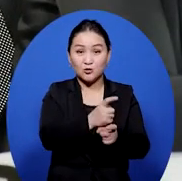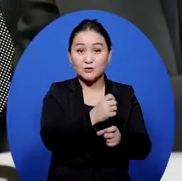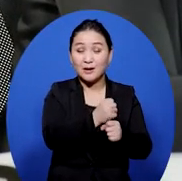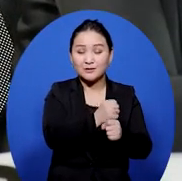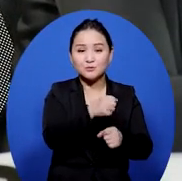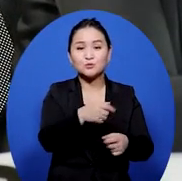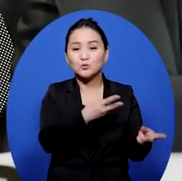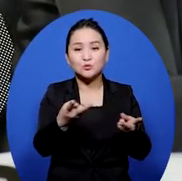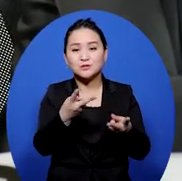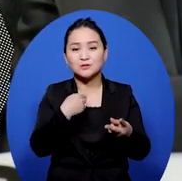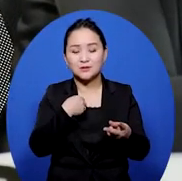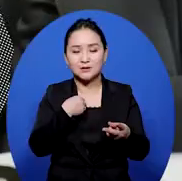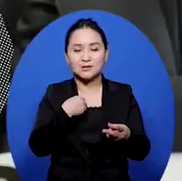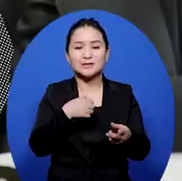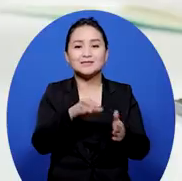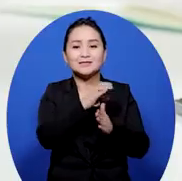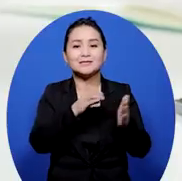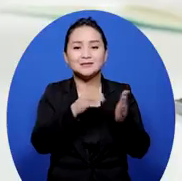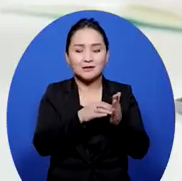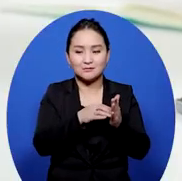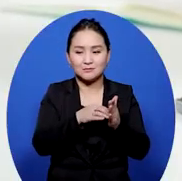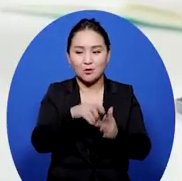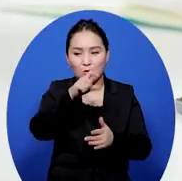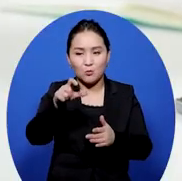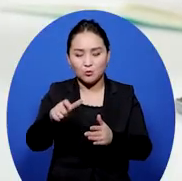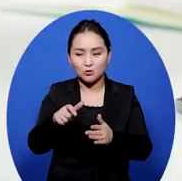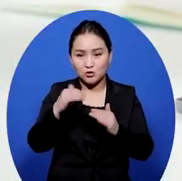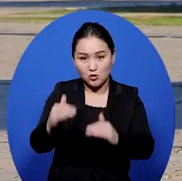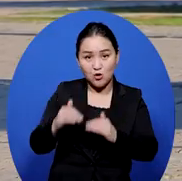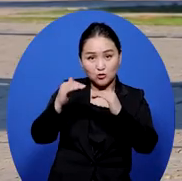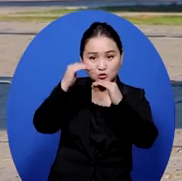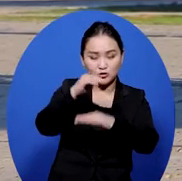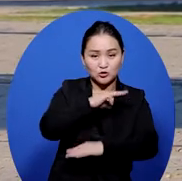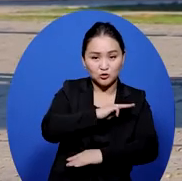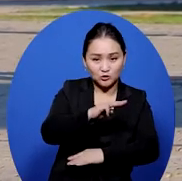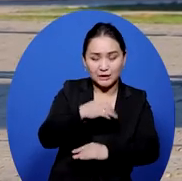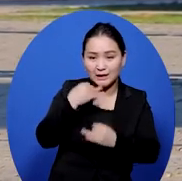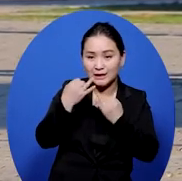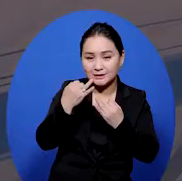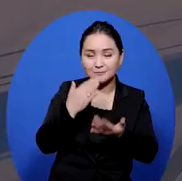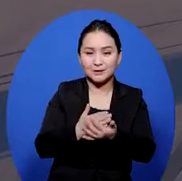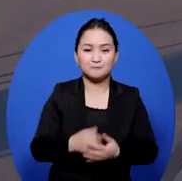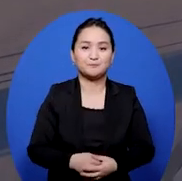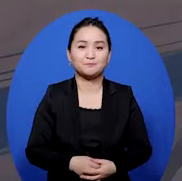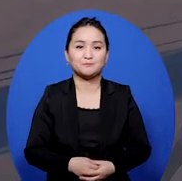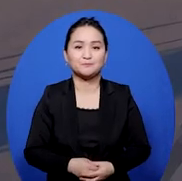бөгөөд үйлчлэгээний стандарт болон албан хаагчдын хөгжлийн тухай түүнтэй ярилцсанаа одоо үзүүлье.